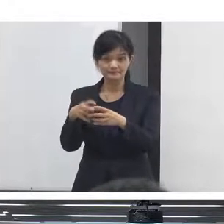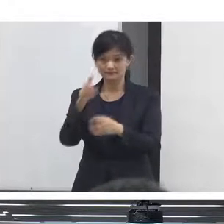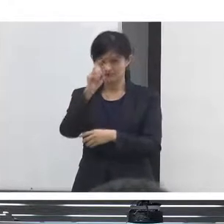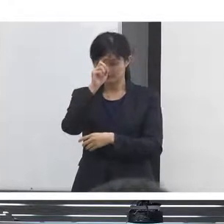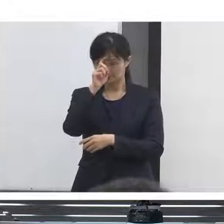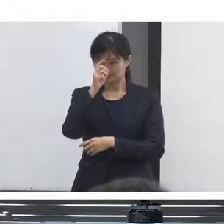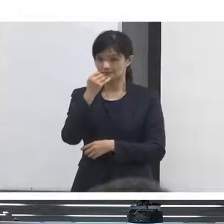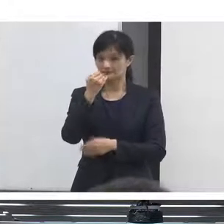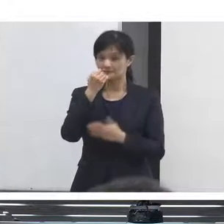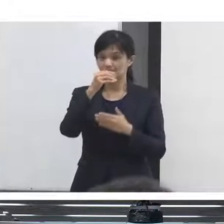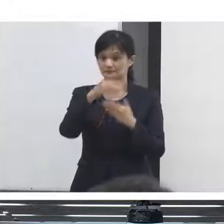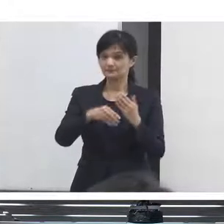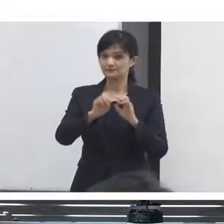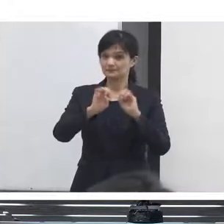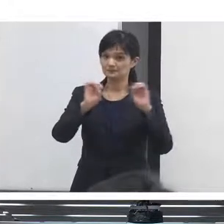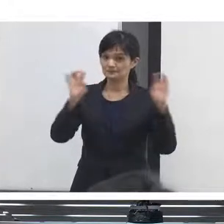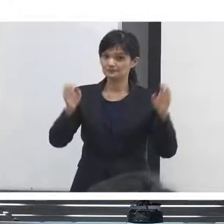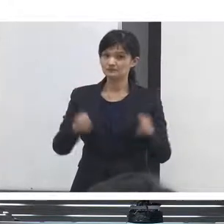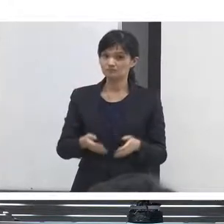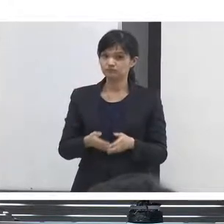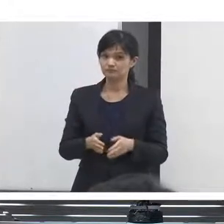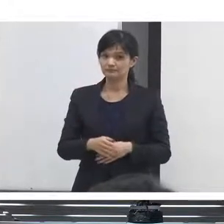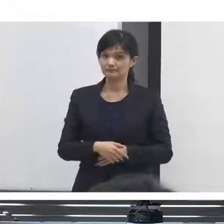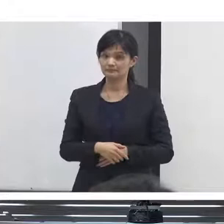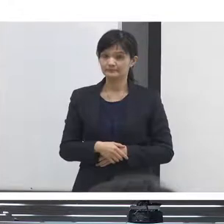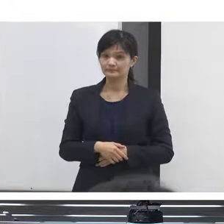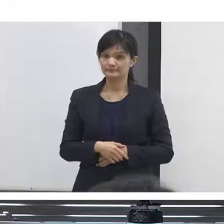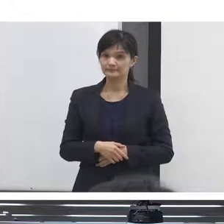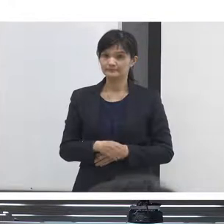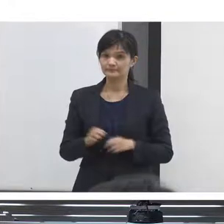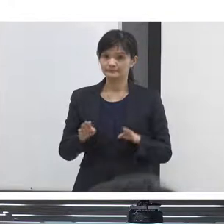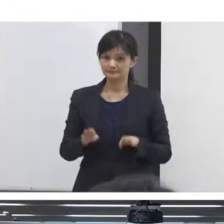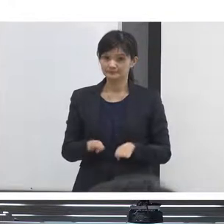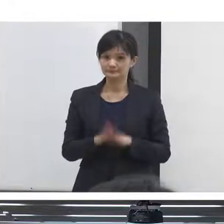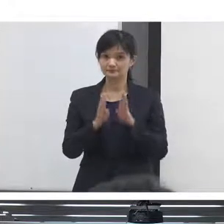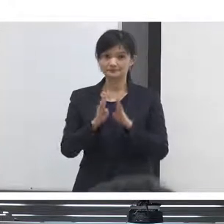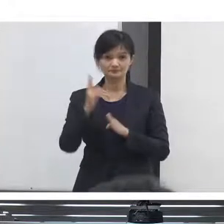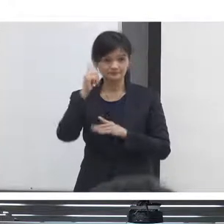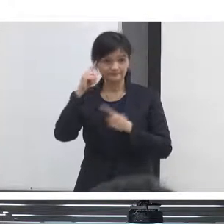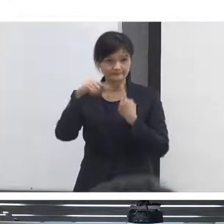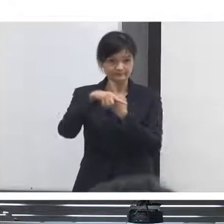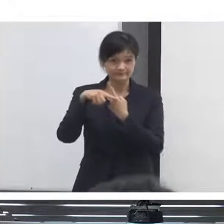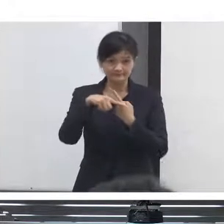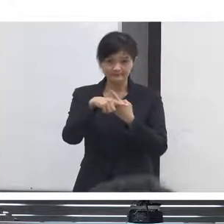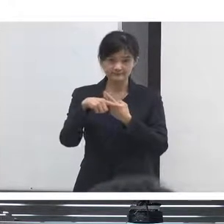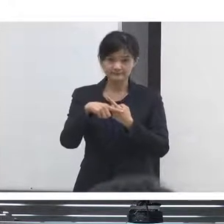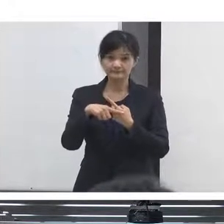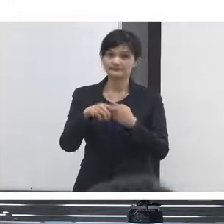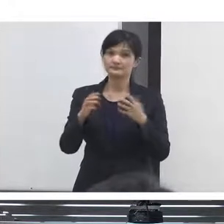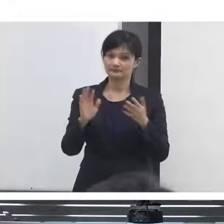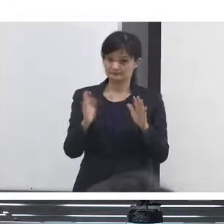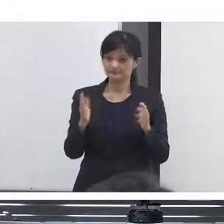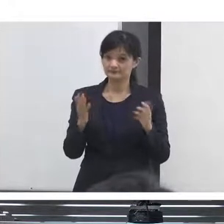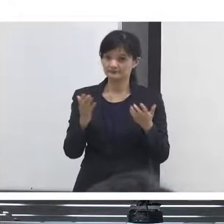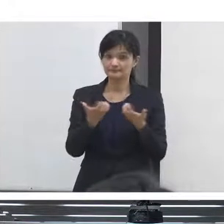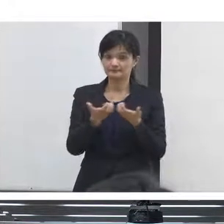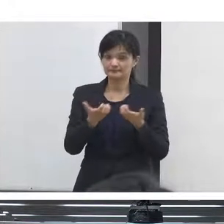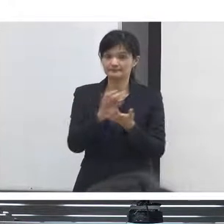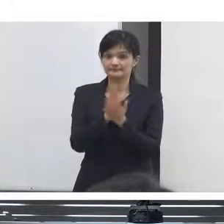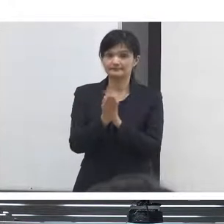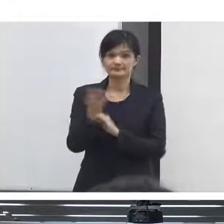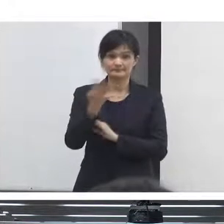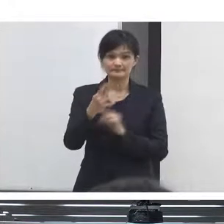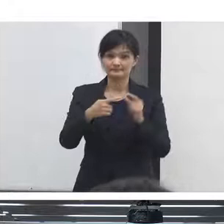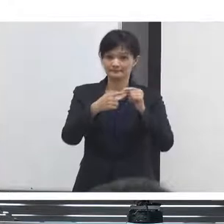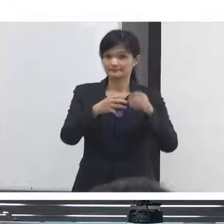性哦 ，interoperability， 所以他们就开始着手去制定核心与会。那这个核心与会目前呢就有四大项哦，包含了这个